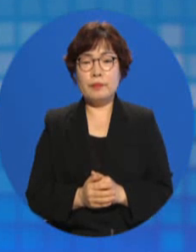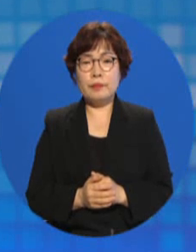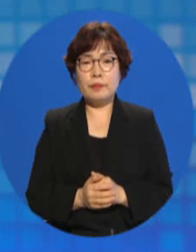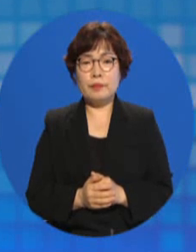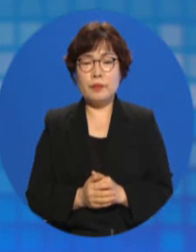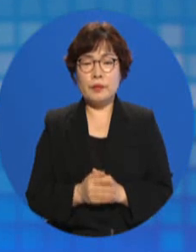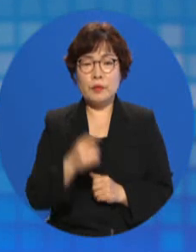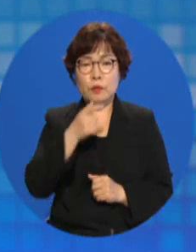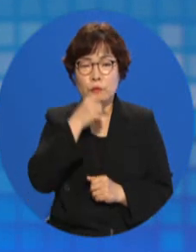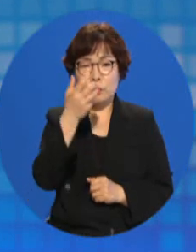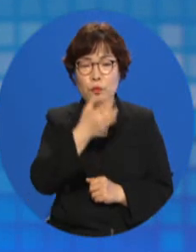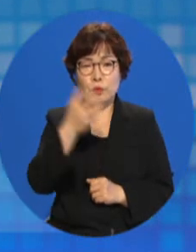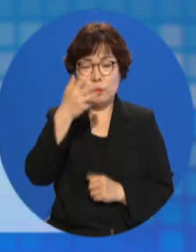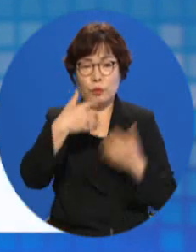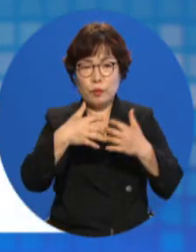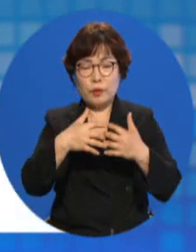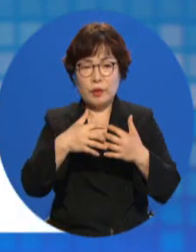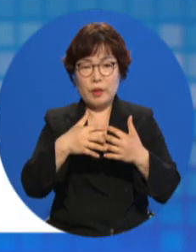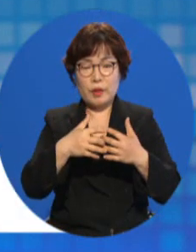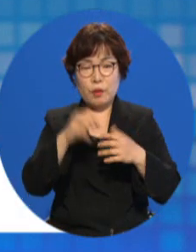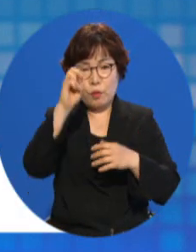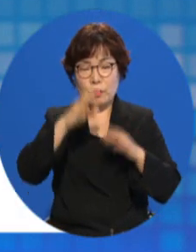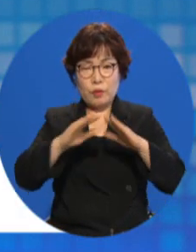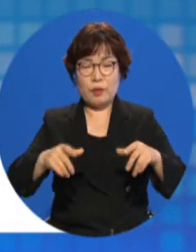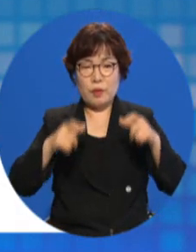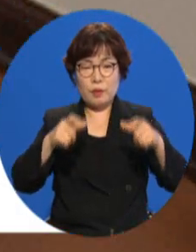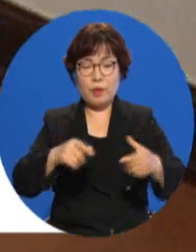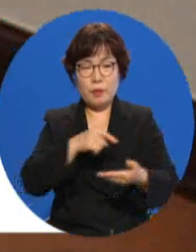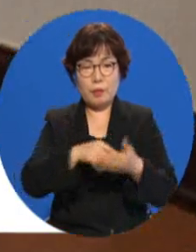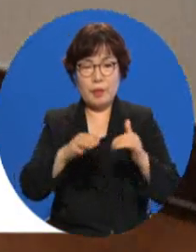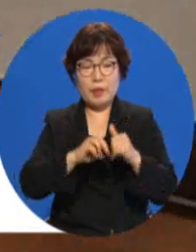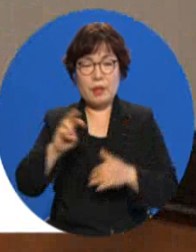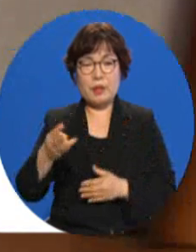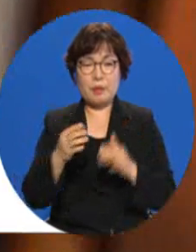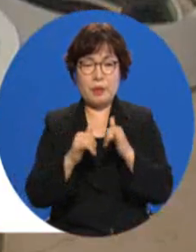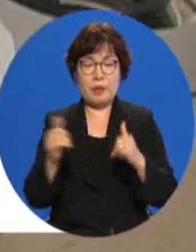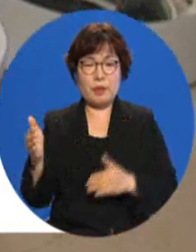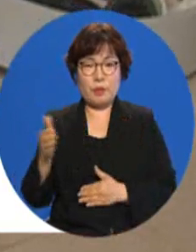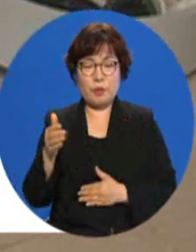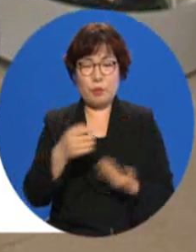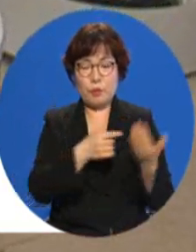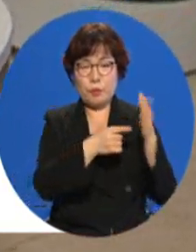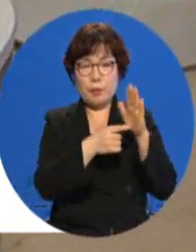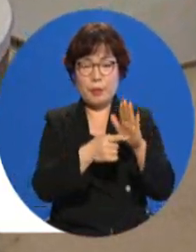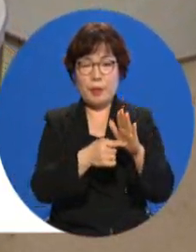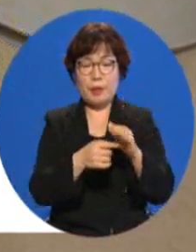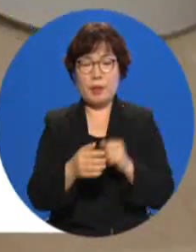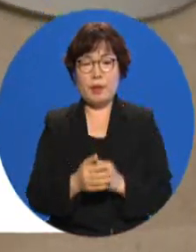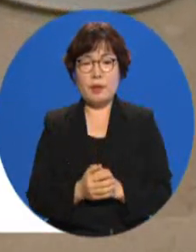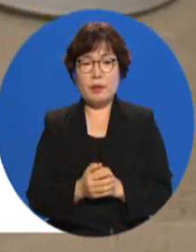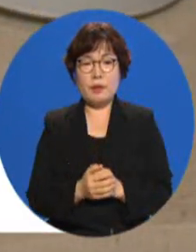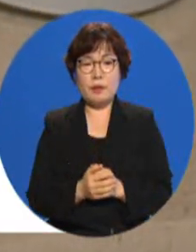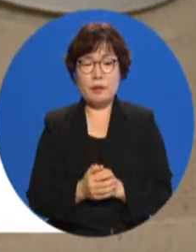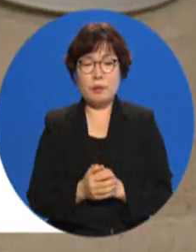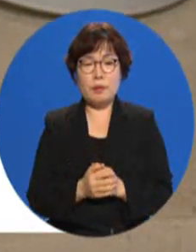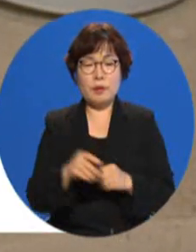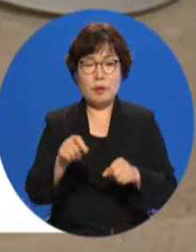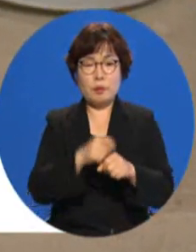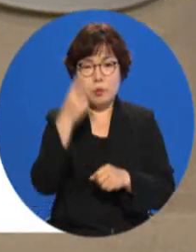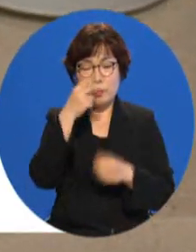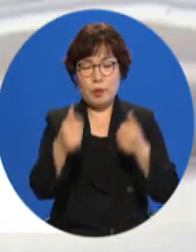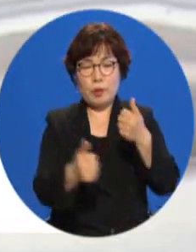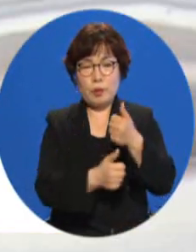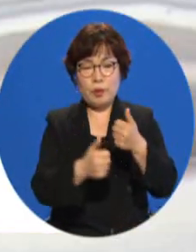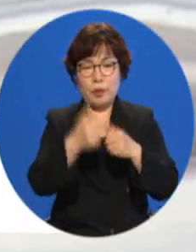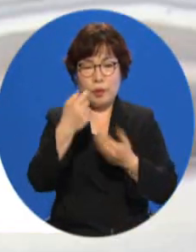가습기 살균제로 인한 광주 전남 지역 피해자가 300명에 이르는 것으로 나타났습니다. 가습기 살균제 사건